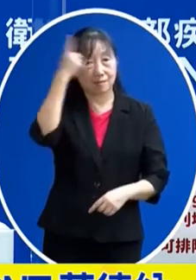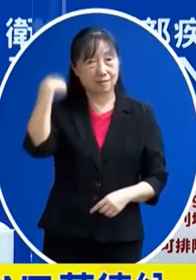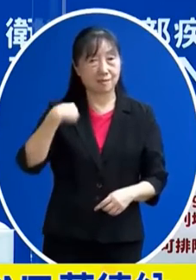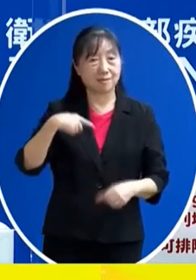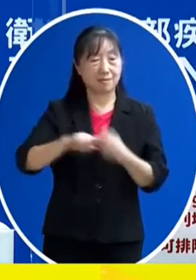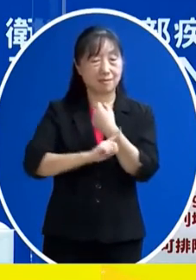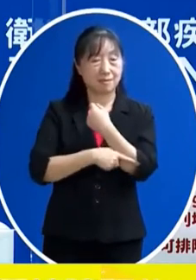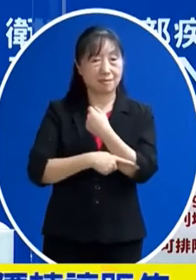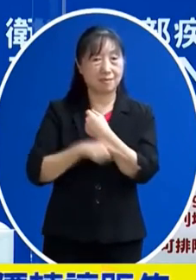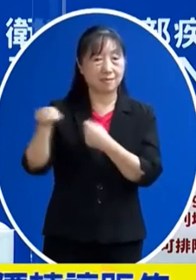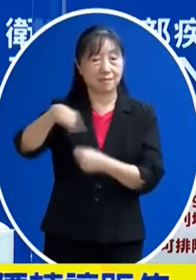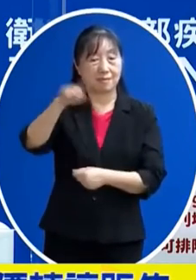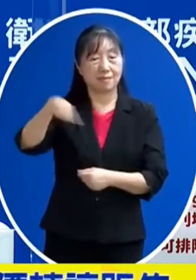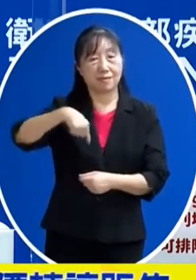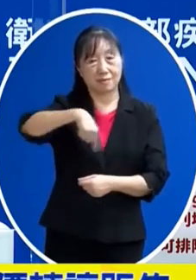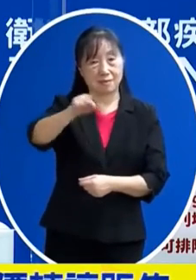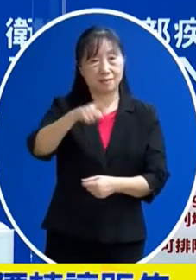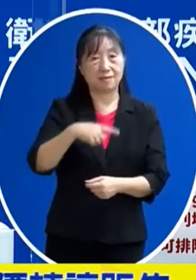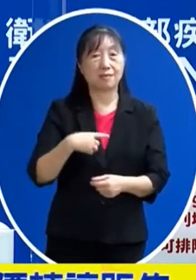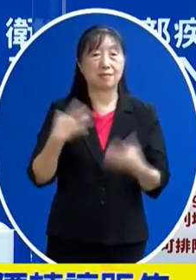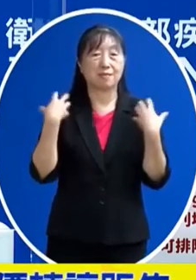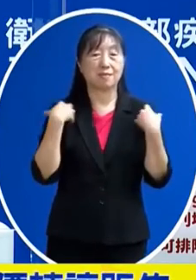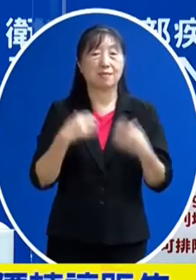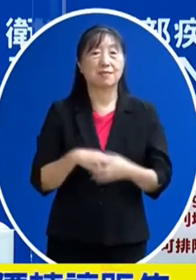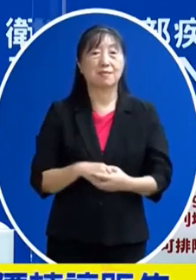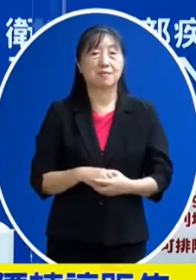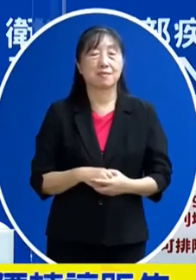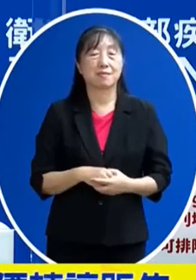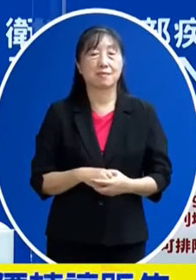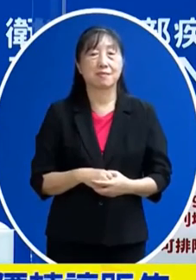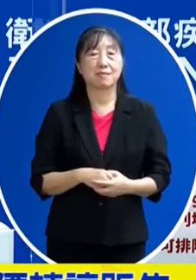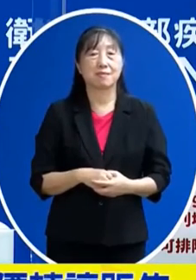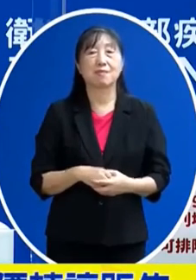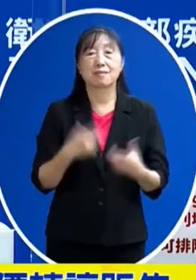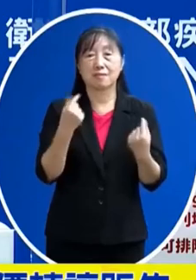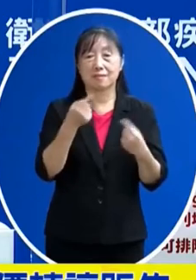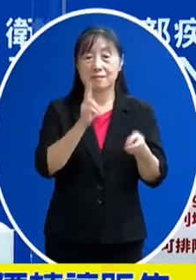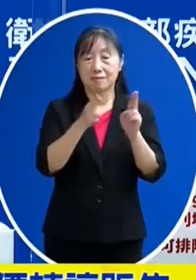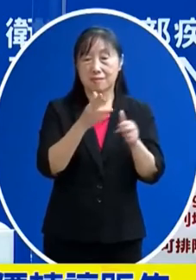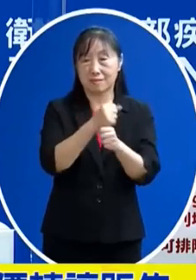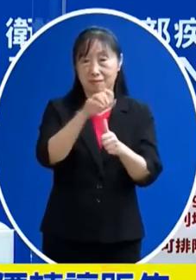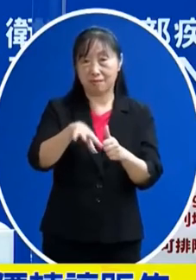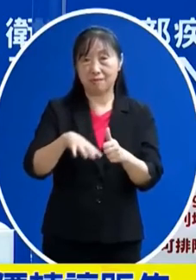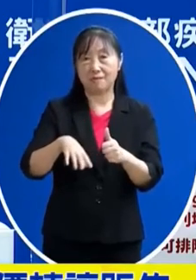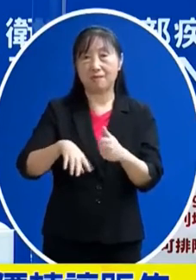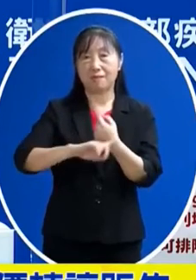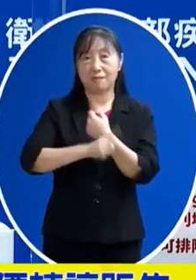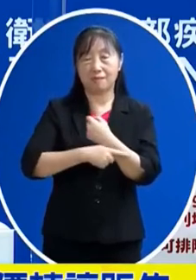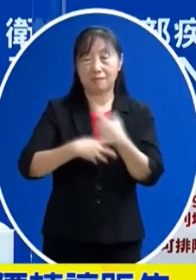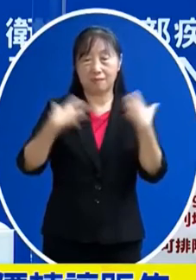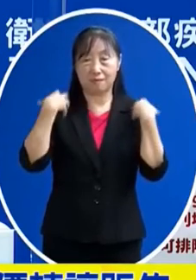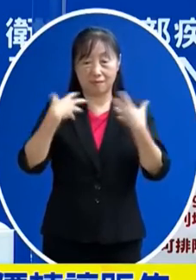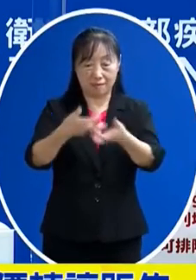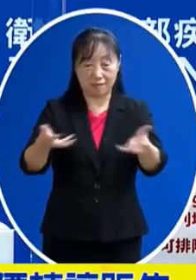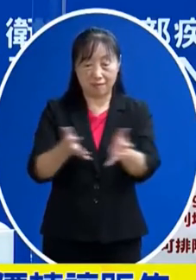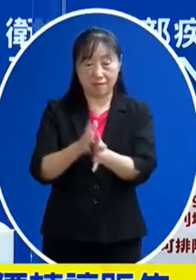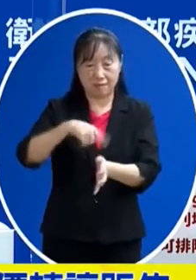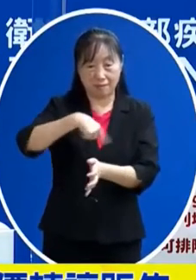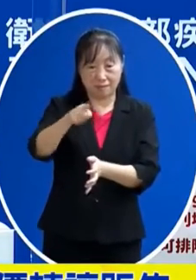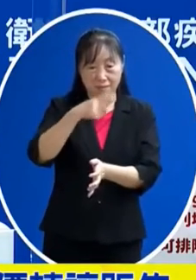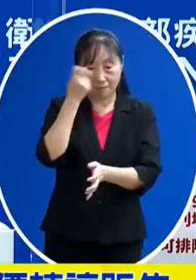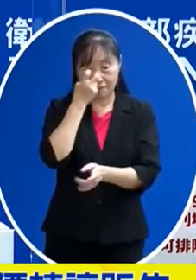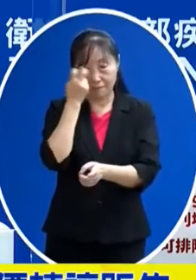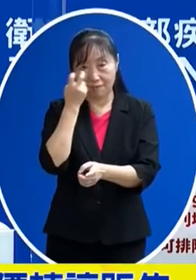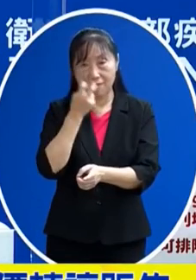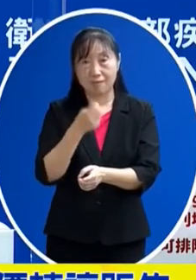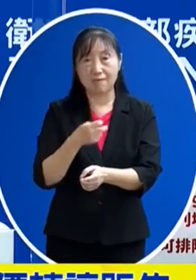警察单位去做谨慎的处理，然后那也会请我们指挥中心的法制单位来做研议，那也可以提